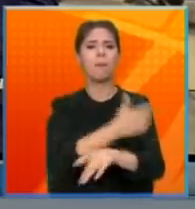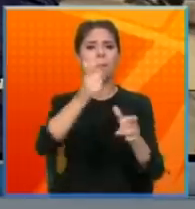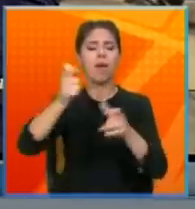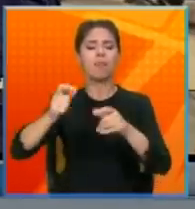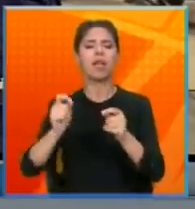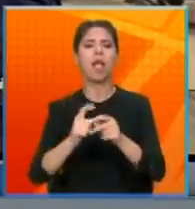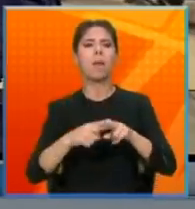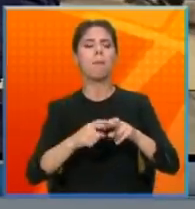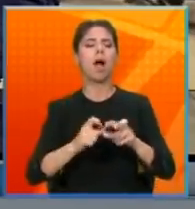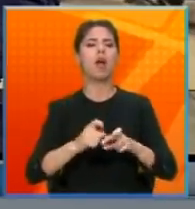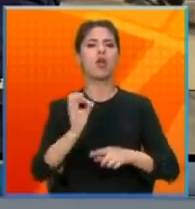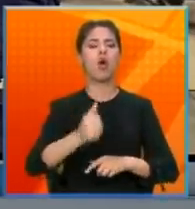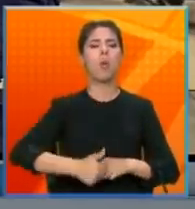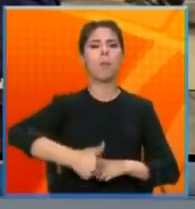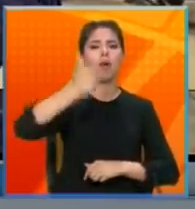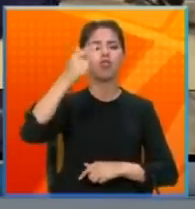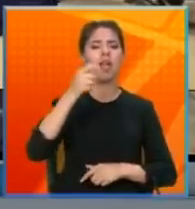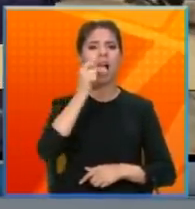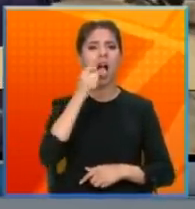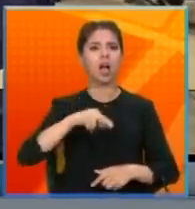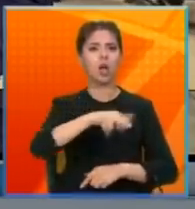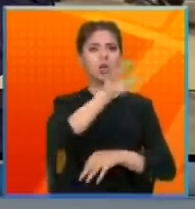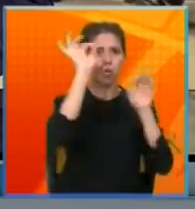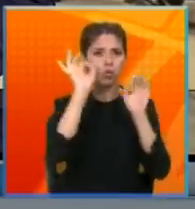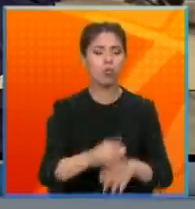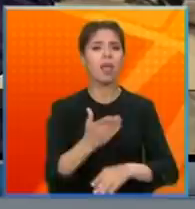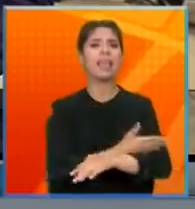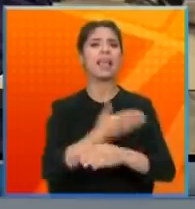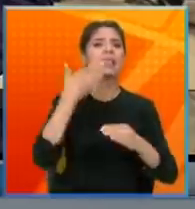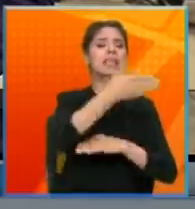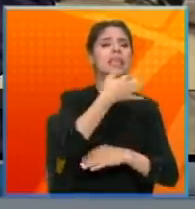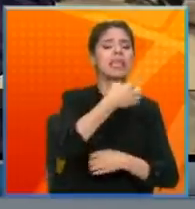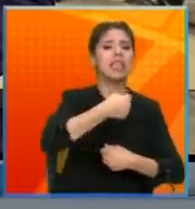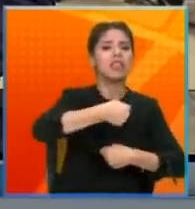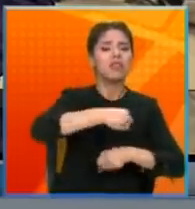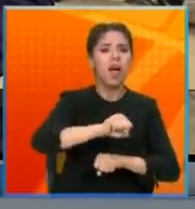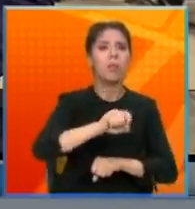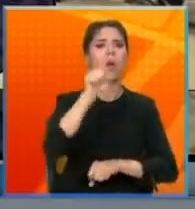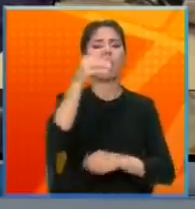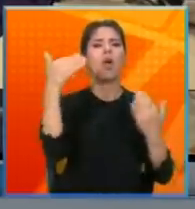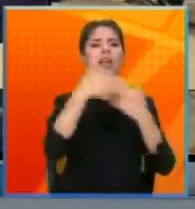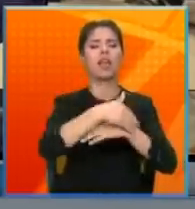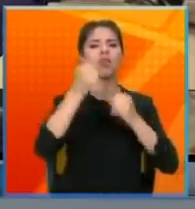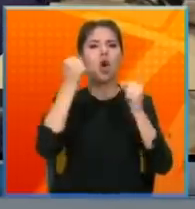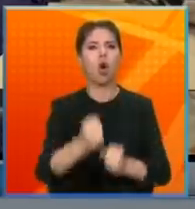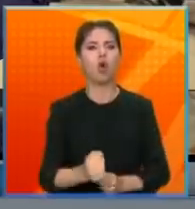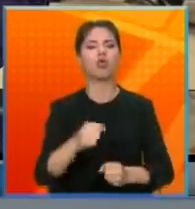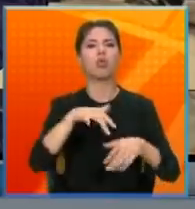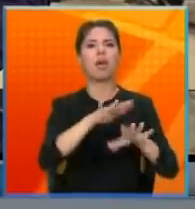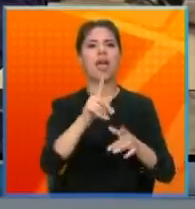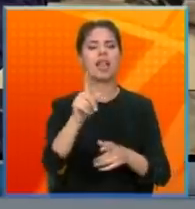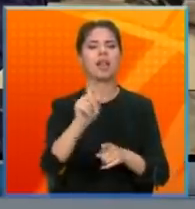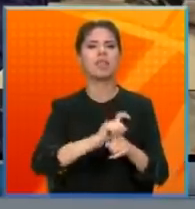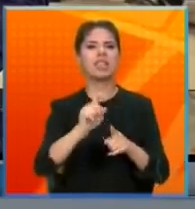yani avukatlar dün Ankara'ya bir yürüyüş başlatmış ama kente girmelerine izin çıkmamıştı. Geceyi oturma eyleminde zaman zaman da gergin bir